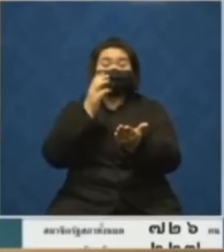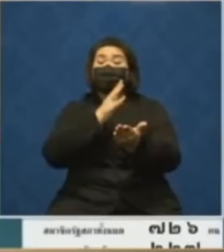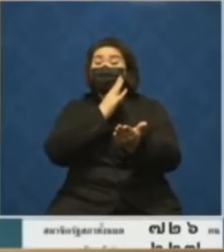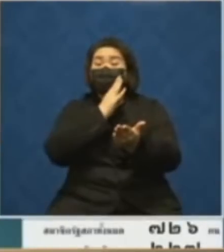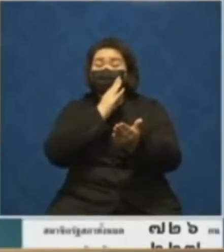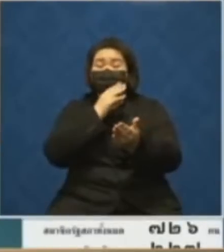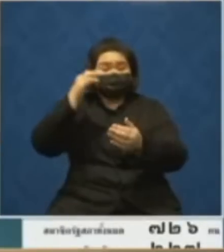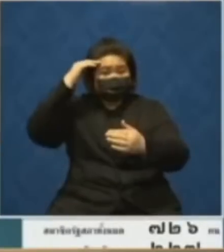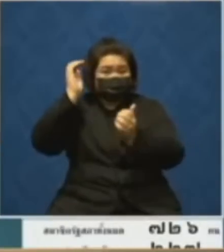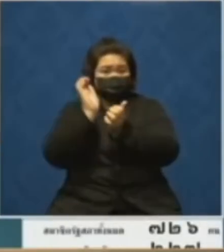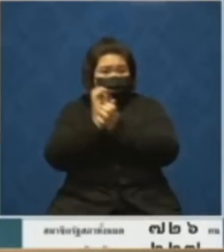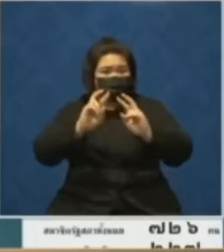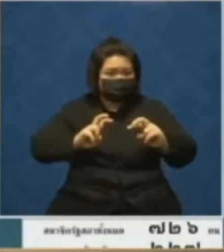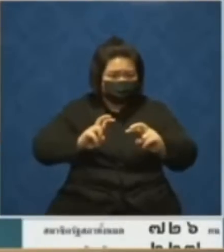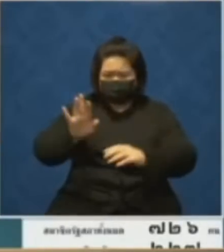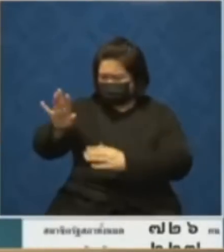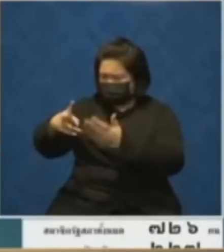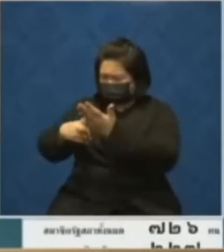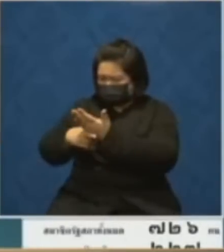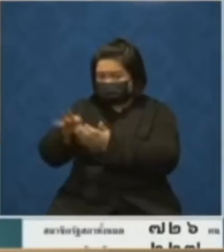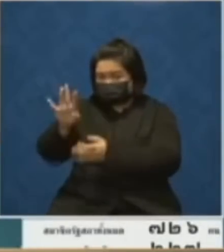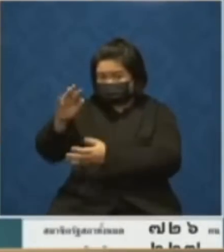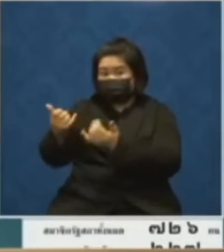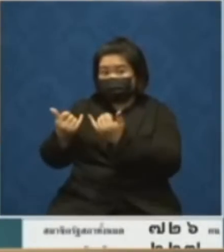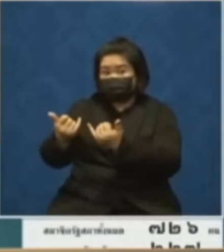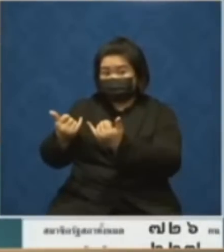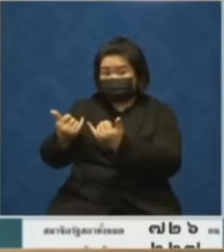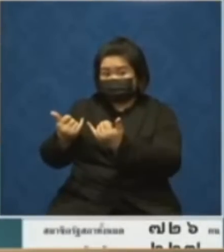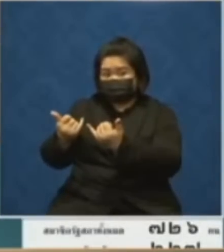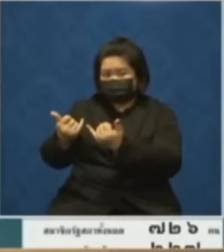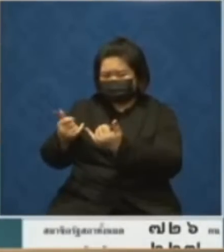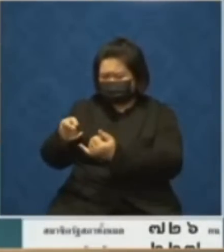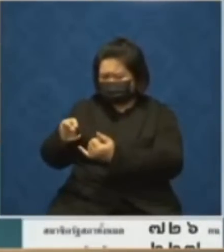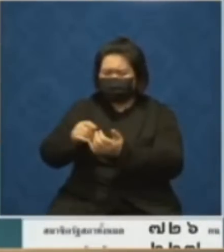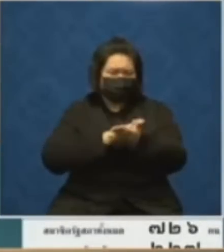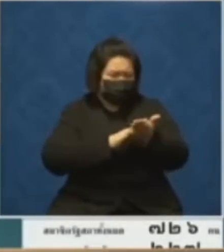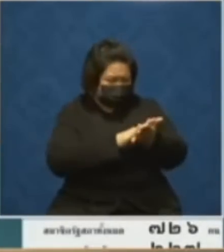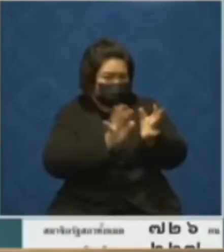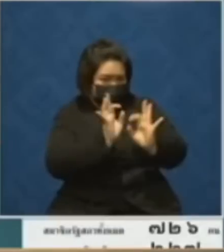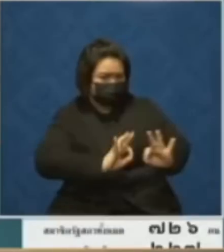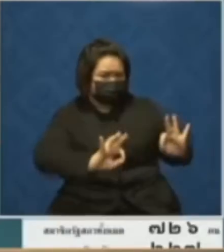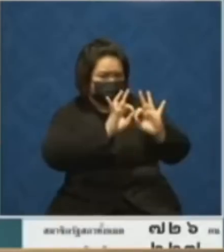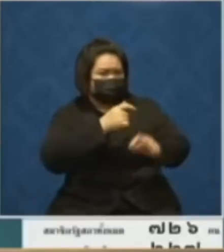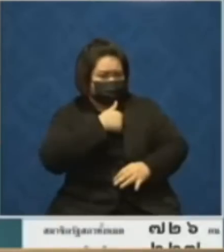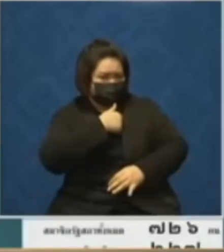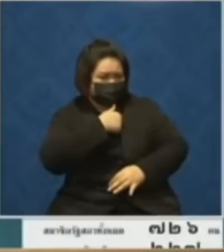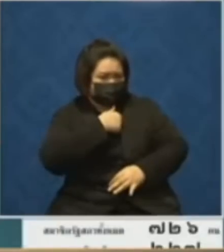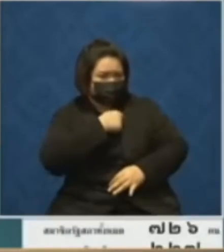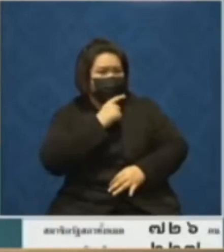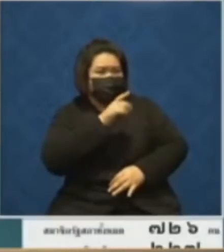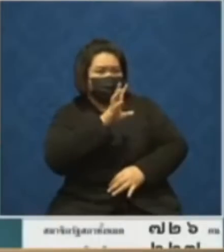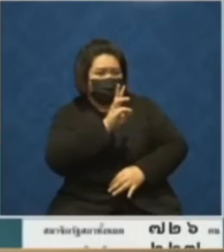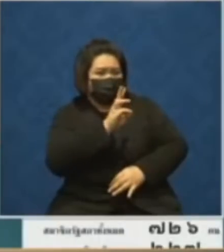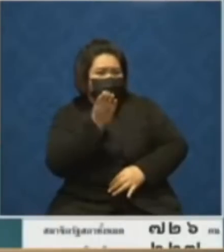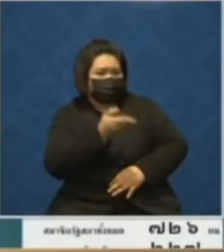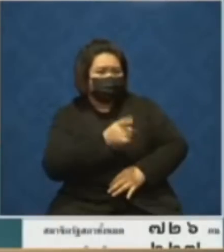คุเฉลิมชัยเซื่องคอน อาจาร์วิชามหาคุณ แต่ละท่านนะก็ย้ำว่าตอนนึง